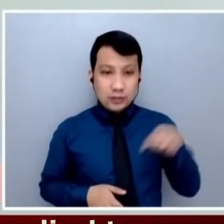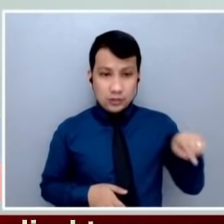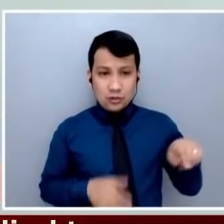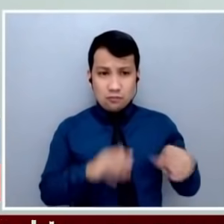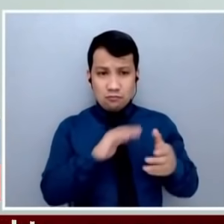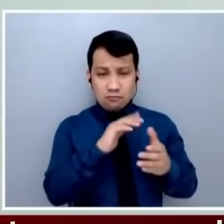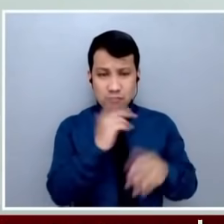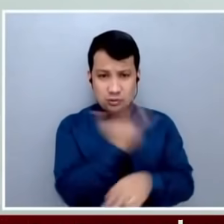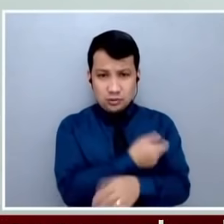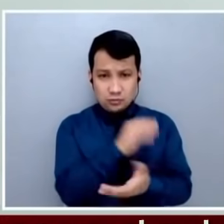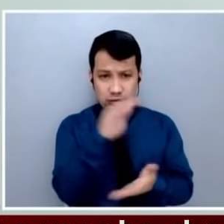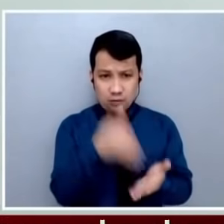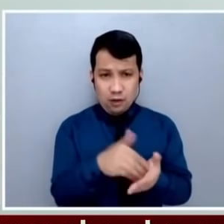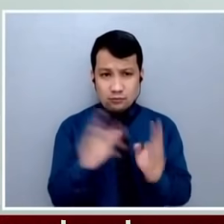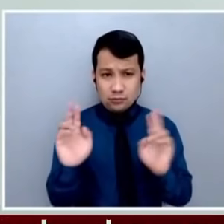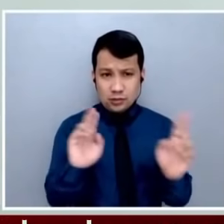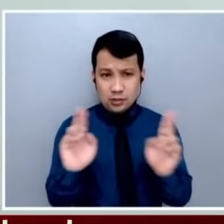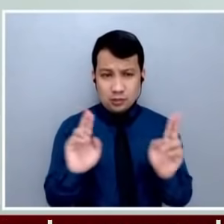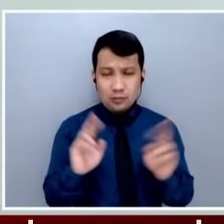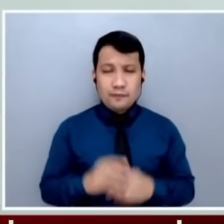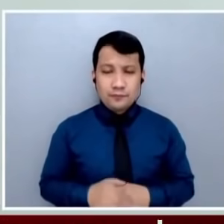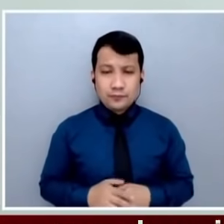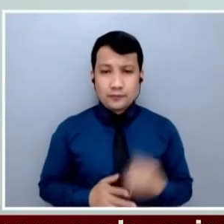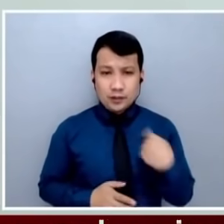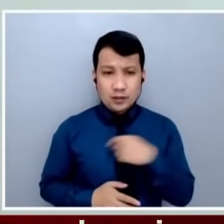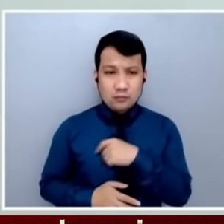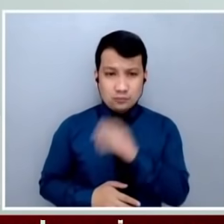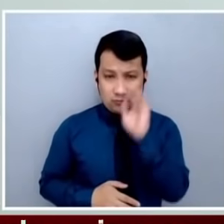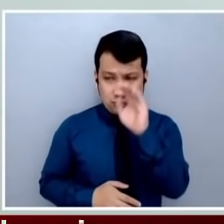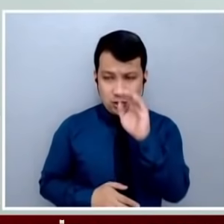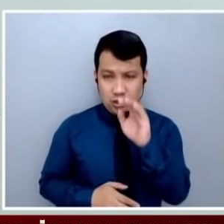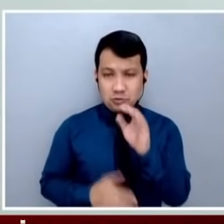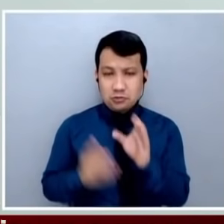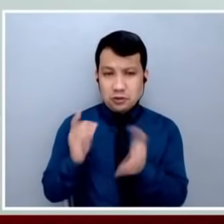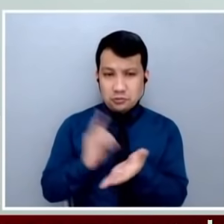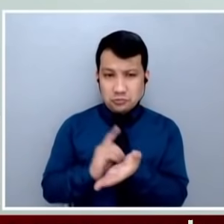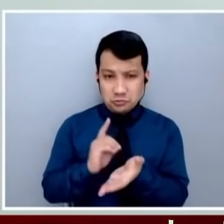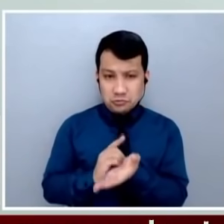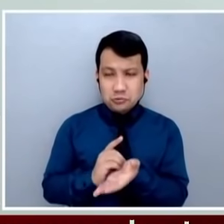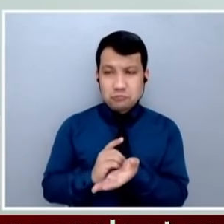naka-ready naman. Kakausap ko lang din nung aming mga pediatricians, so